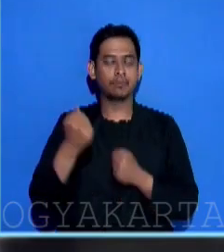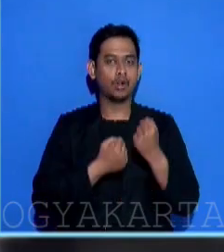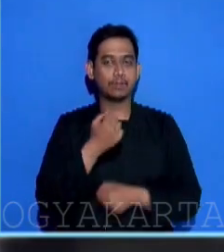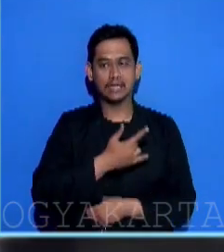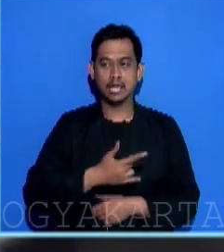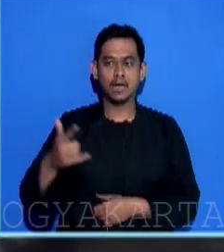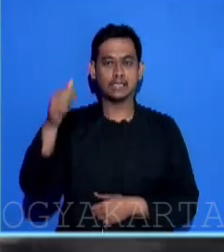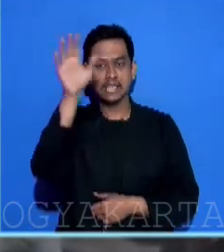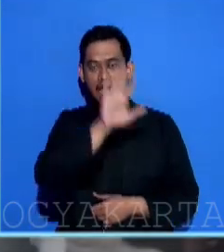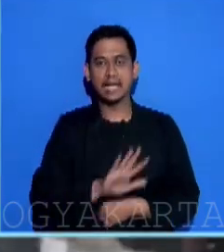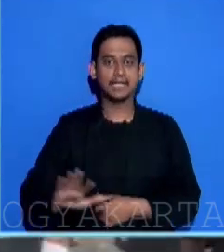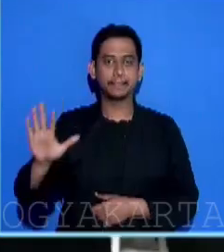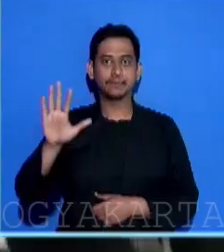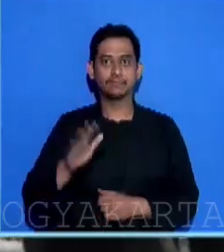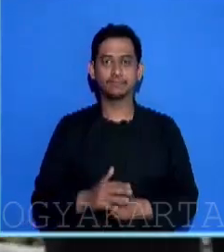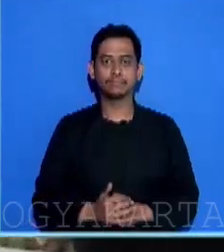alam.